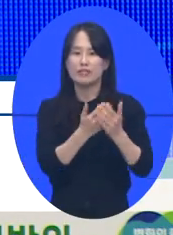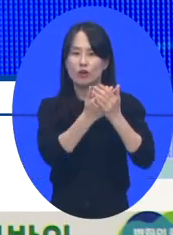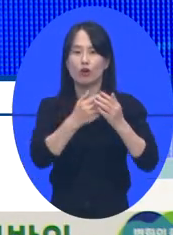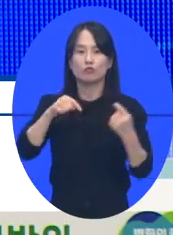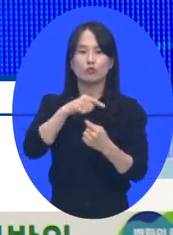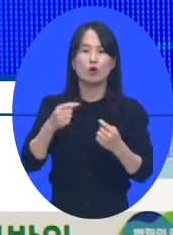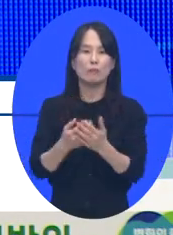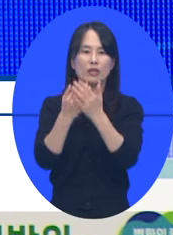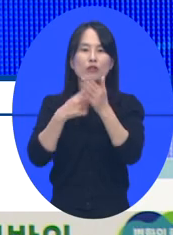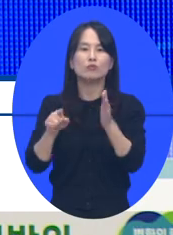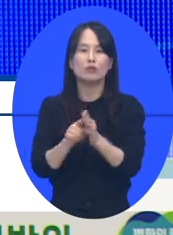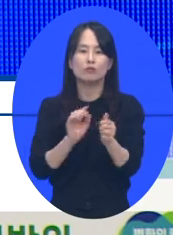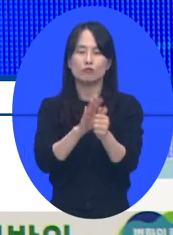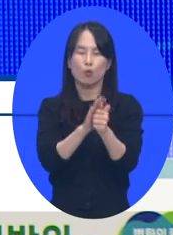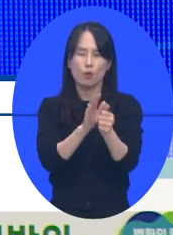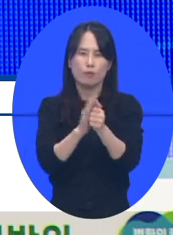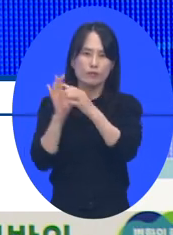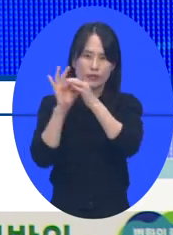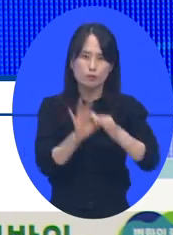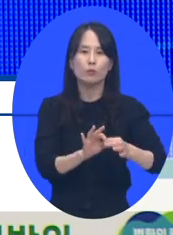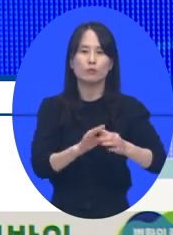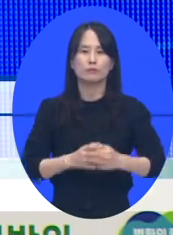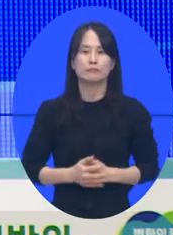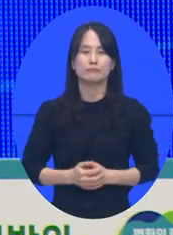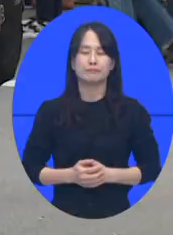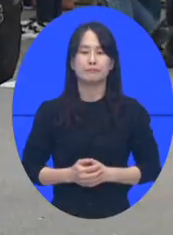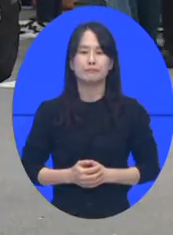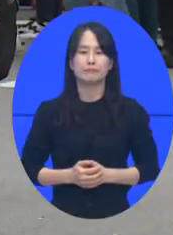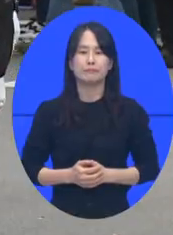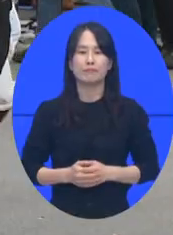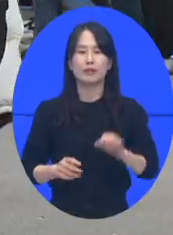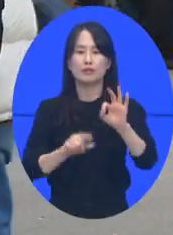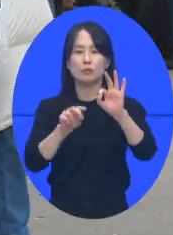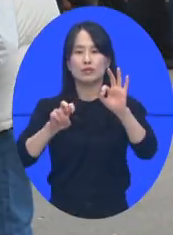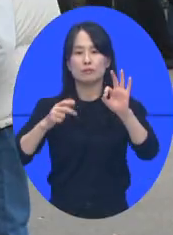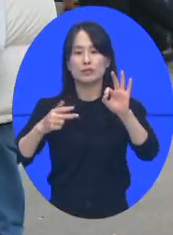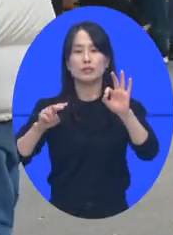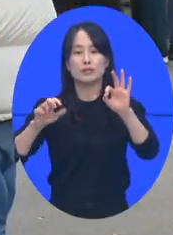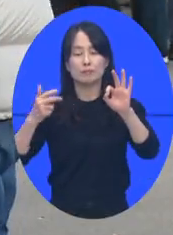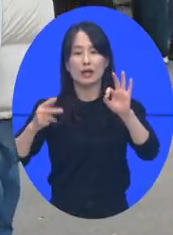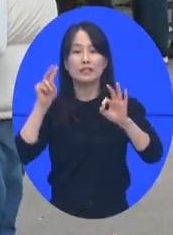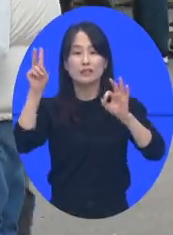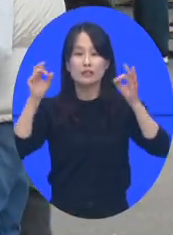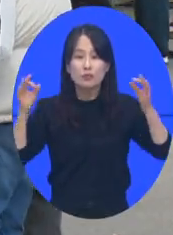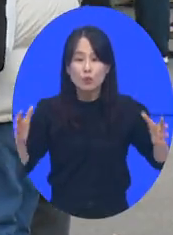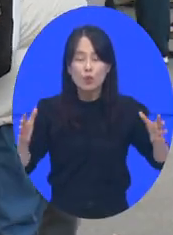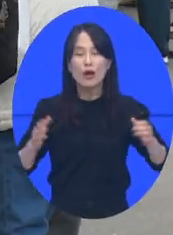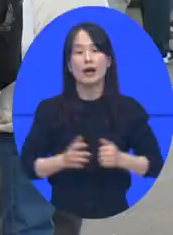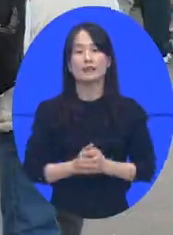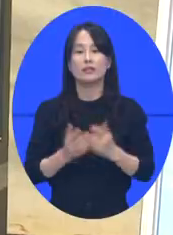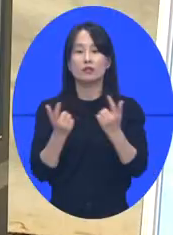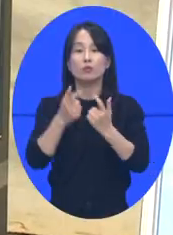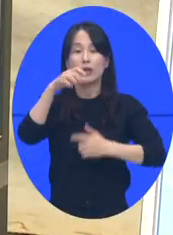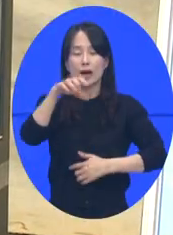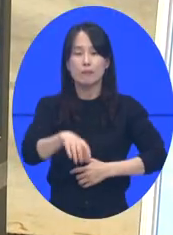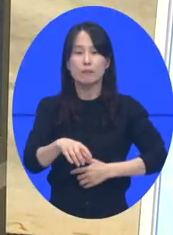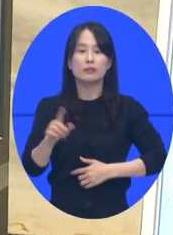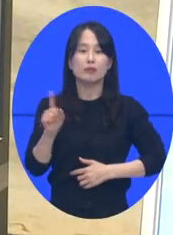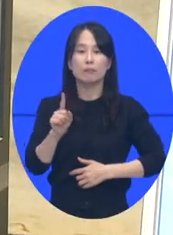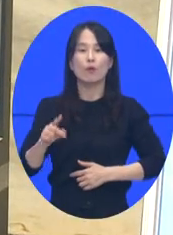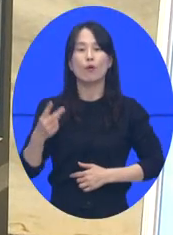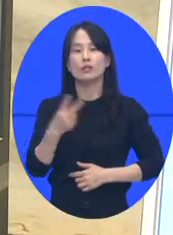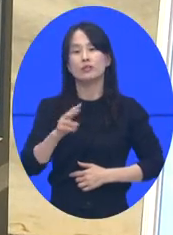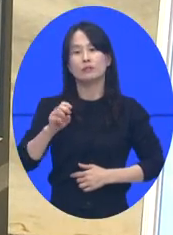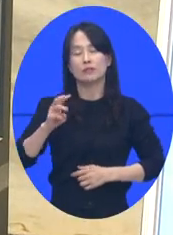활성화를 위해 지원을 아끼지 않을 것입니다 이와 함께 27일과 28일 양일간 북부청사 앞에서